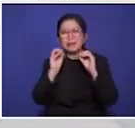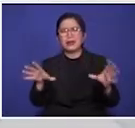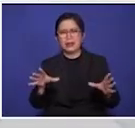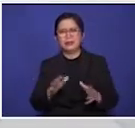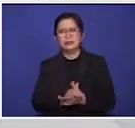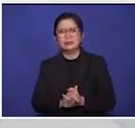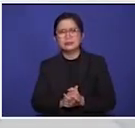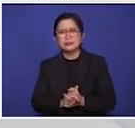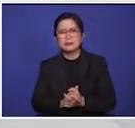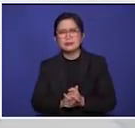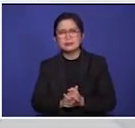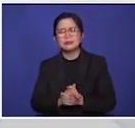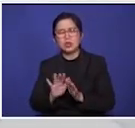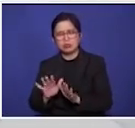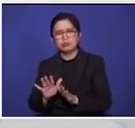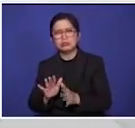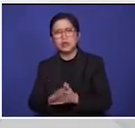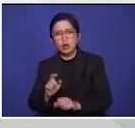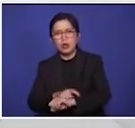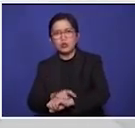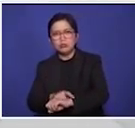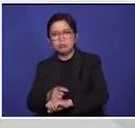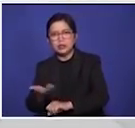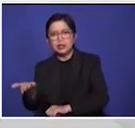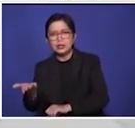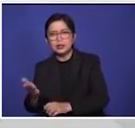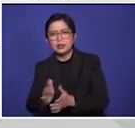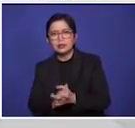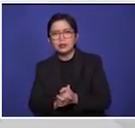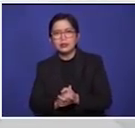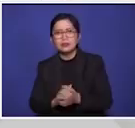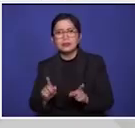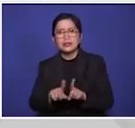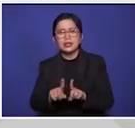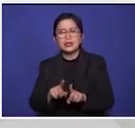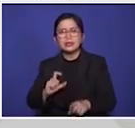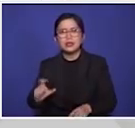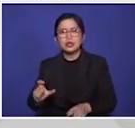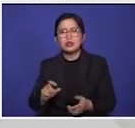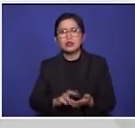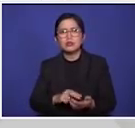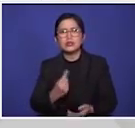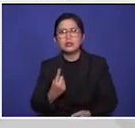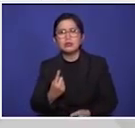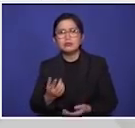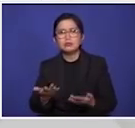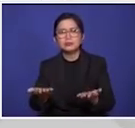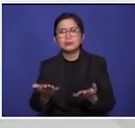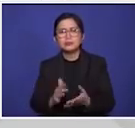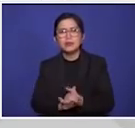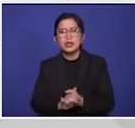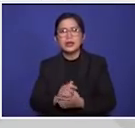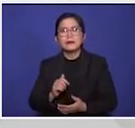tadi cukup waktunya masih ada mau dimanfaatkan paslon 01 Iya saya kira yang penting